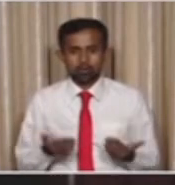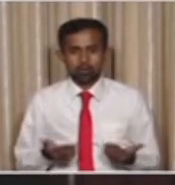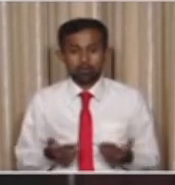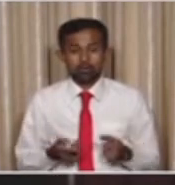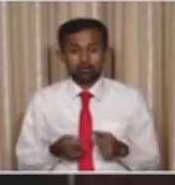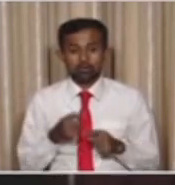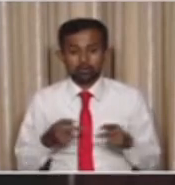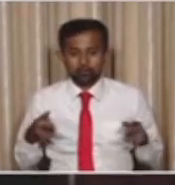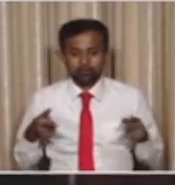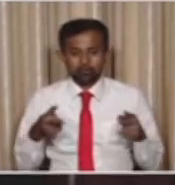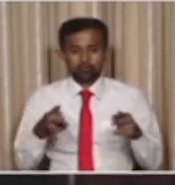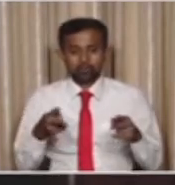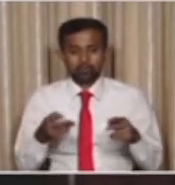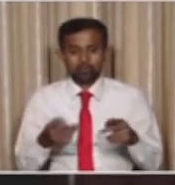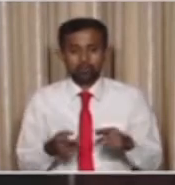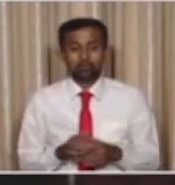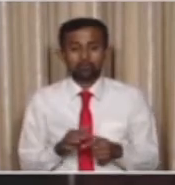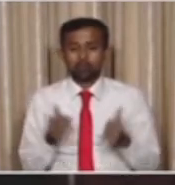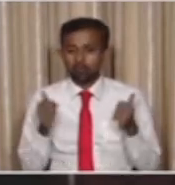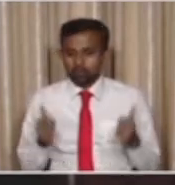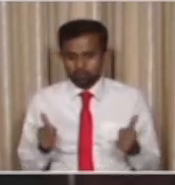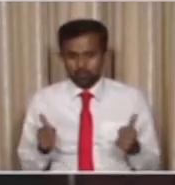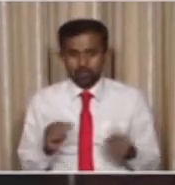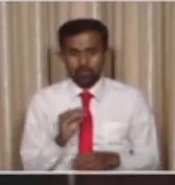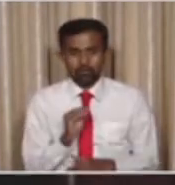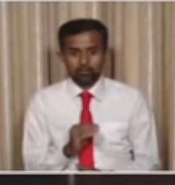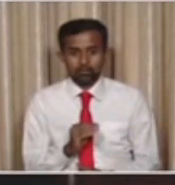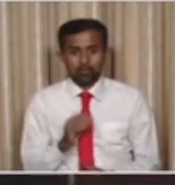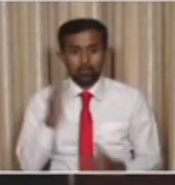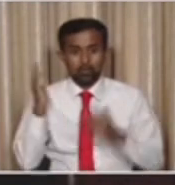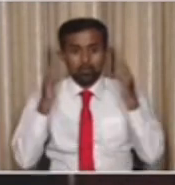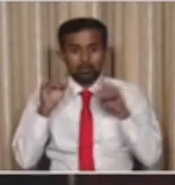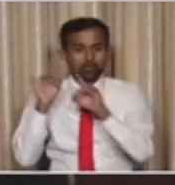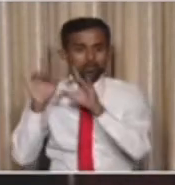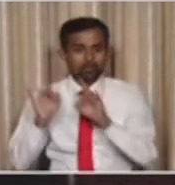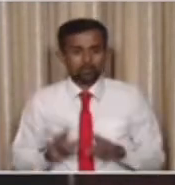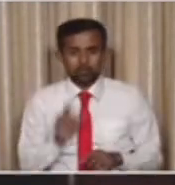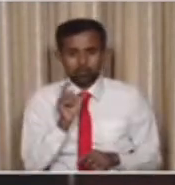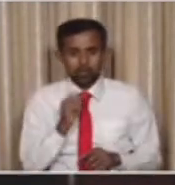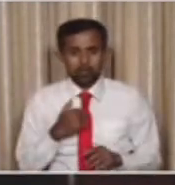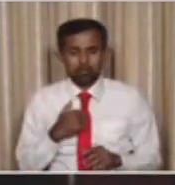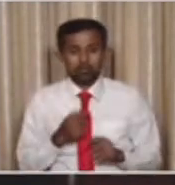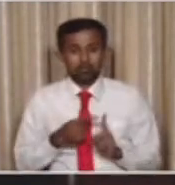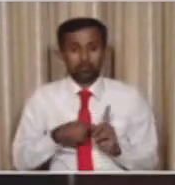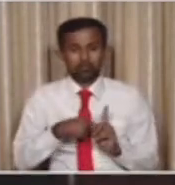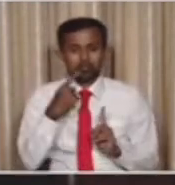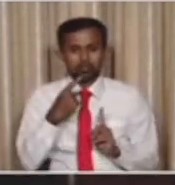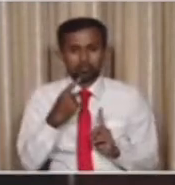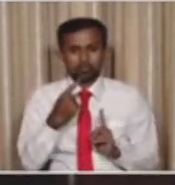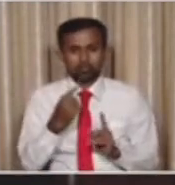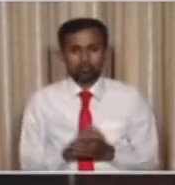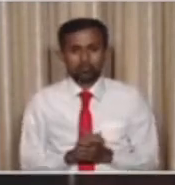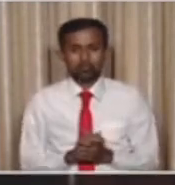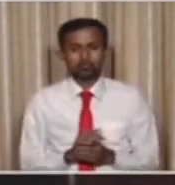හයිවේ අපිට ඇවිල්ලා තියෙනවා එක්ස්ප්‍රෙස් වේ ඒවා හොඳයි නමුත් ලෝකෙට සාපේක්ෂව ගත්තහම අපේ දියුණුව